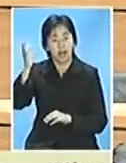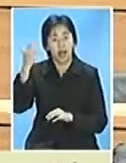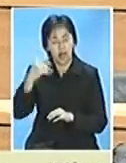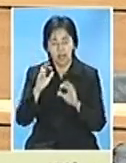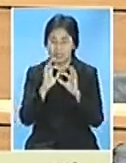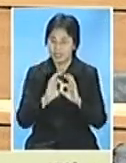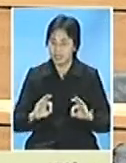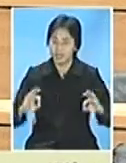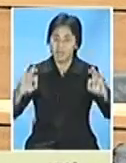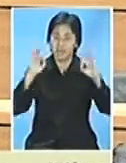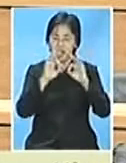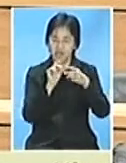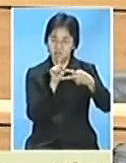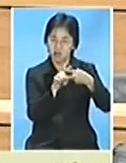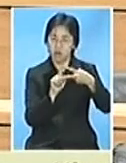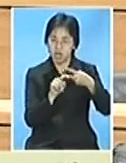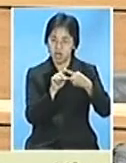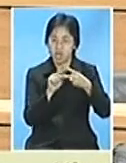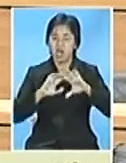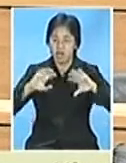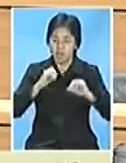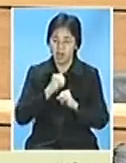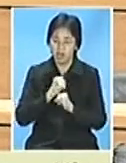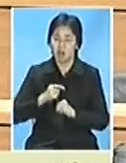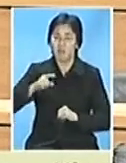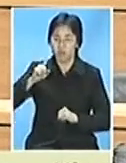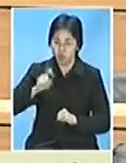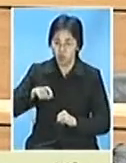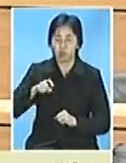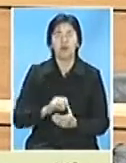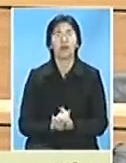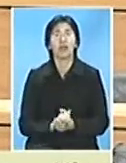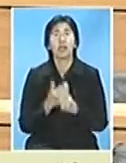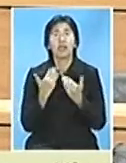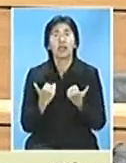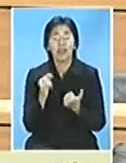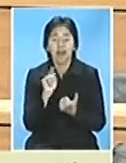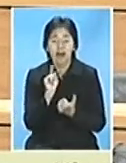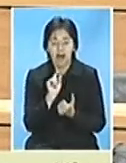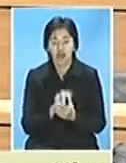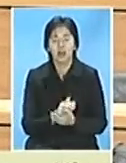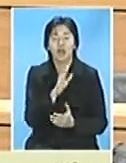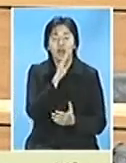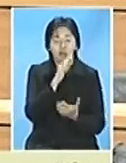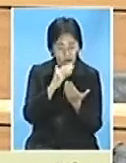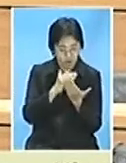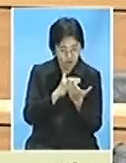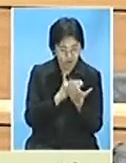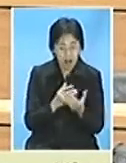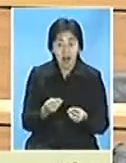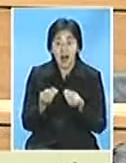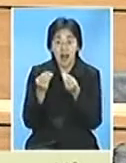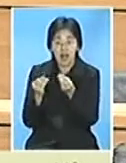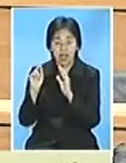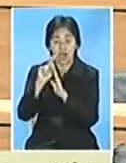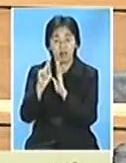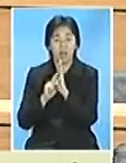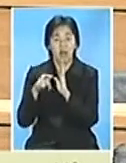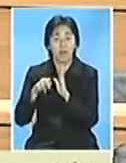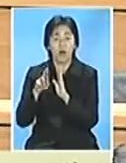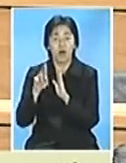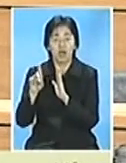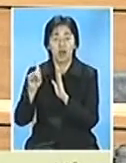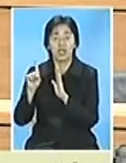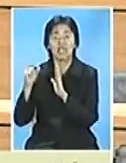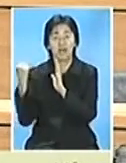องสำคัญที่จะต้องดำเนินการของรัฐบาลนี้ที่สำคัญที่สุดคือถ้าถวายพระราชกฤษฎีกาที่ด่างพร้